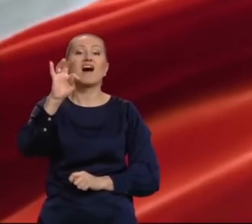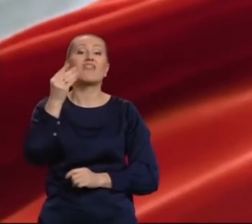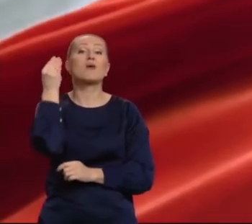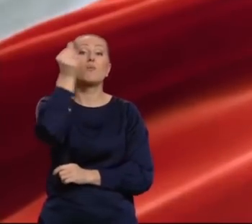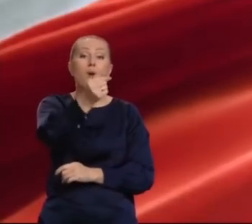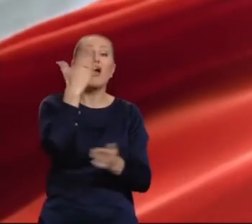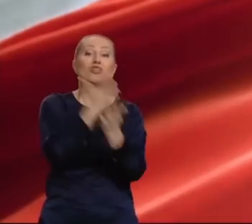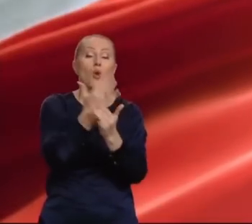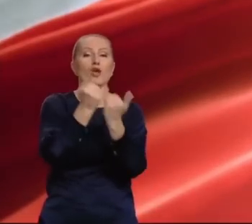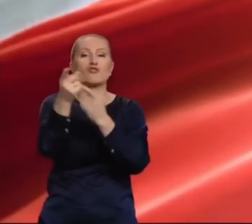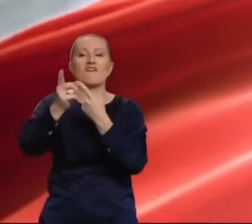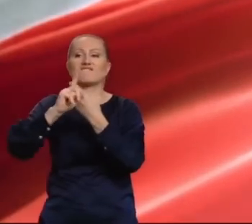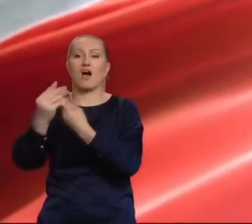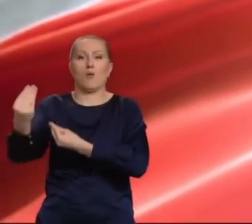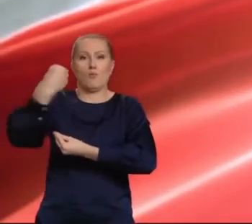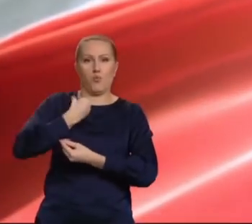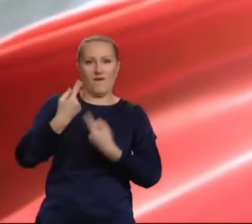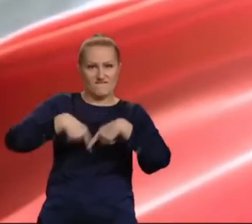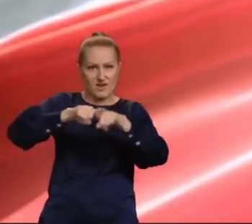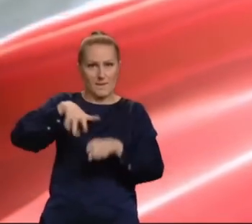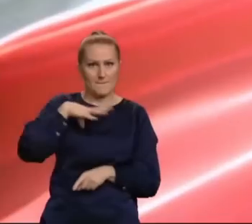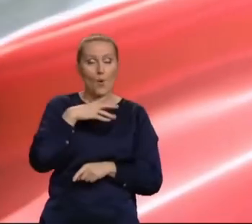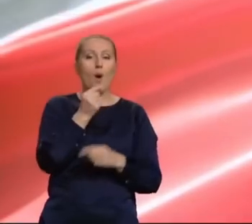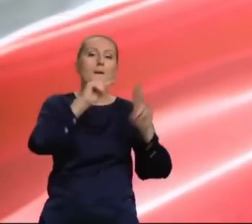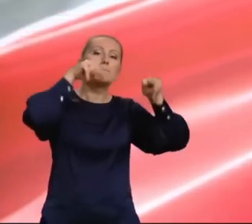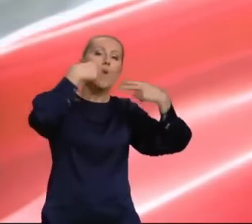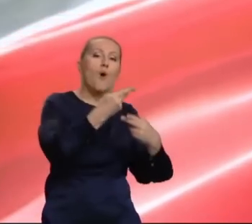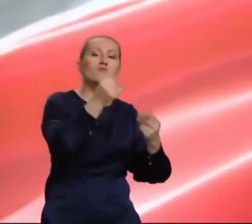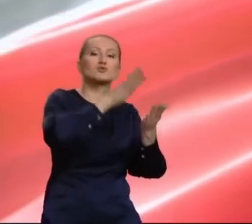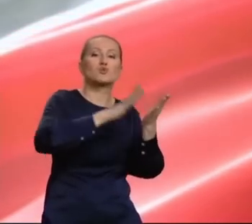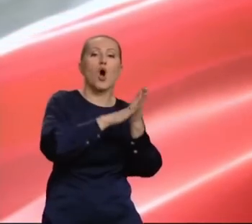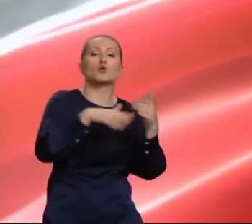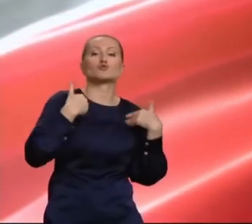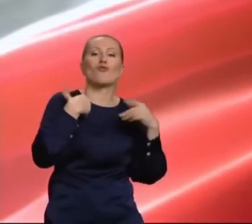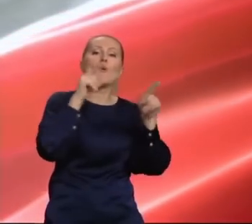faktury, powrót do składki zdrowotnej sprzed Polskiego